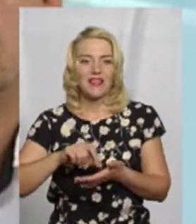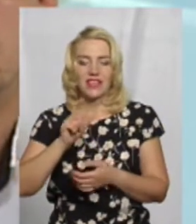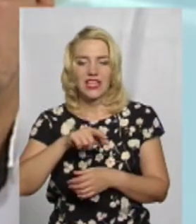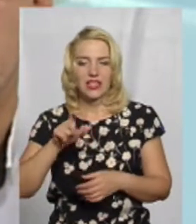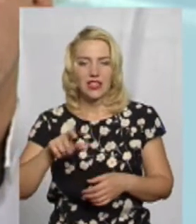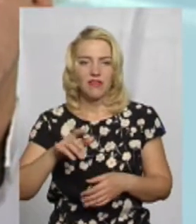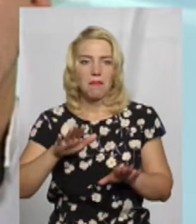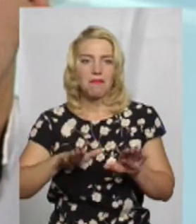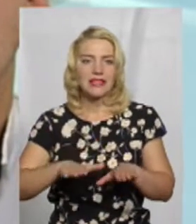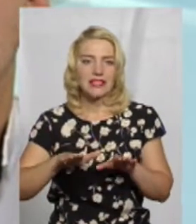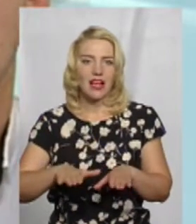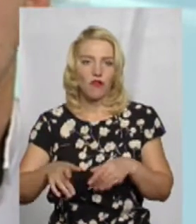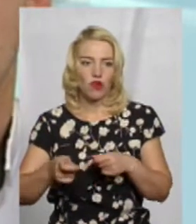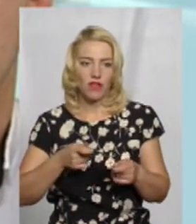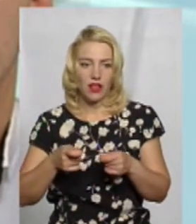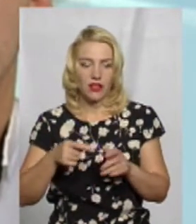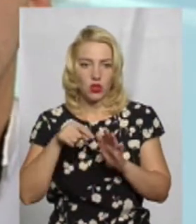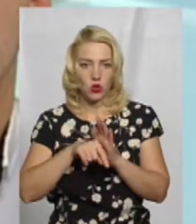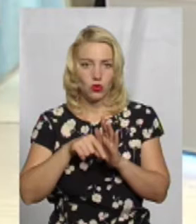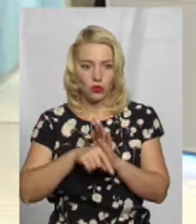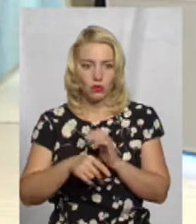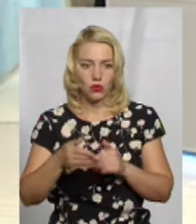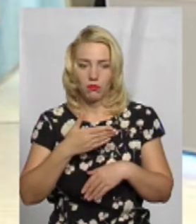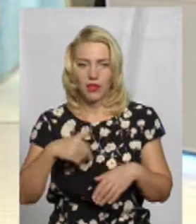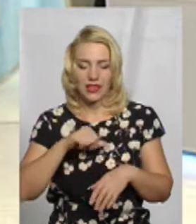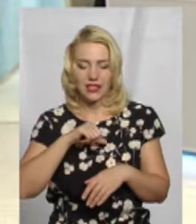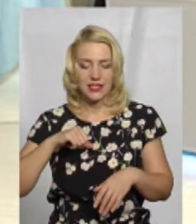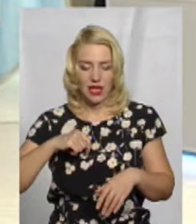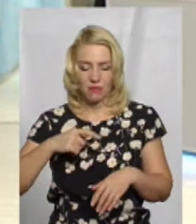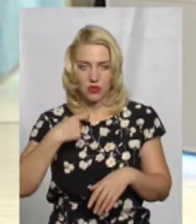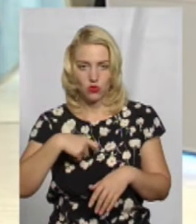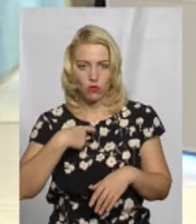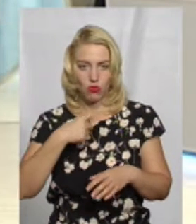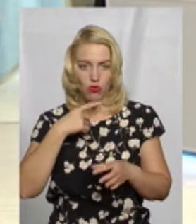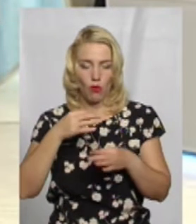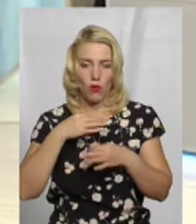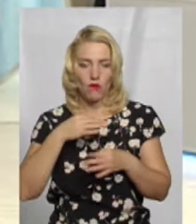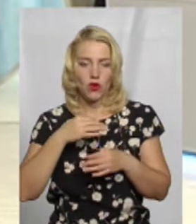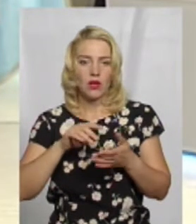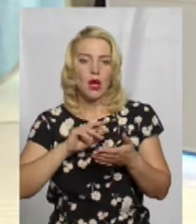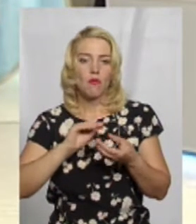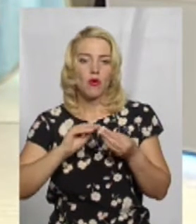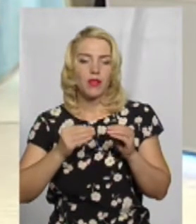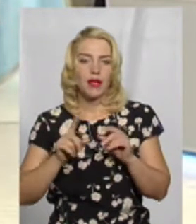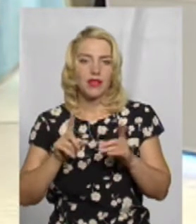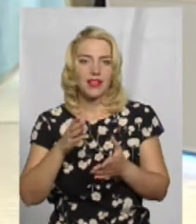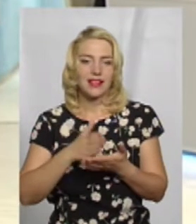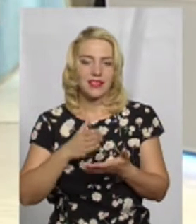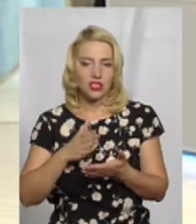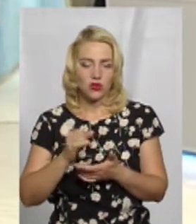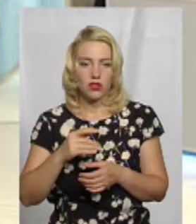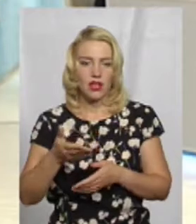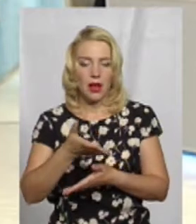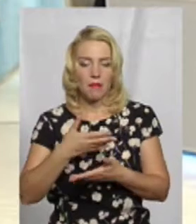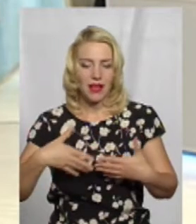представників місцевої влади. Тобто, ми не самі з собою обговорювали проблеми, які існують, а